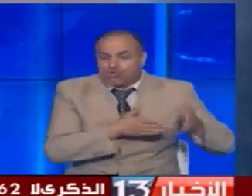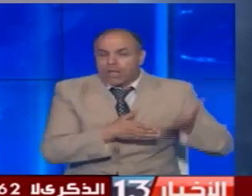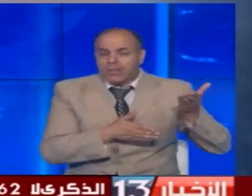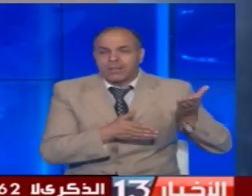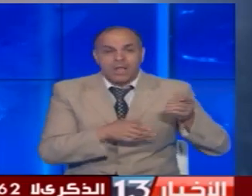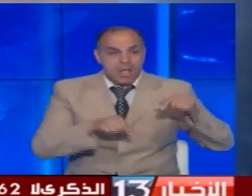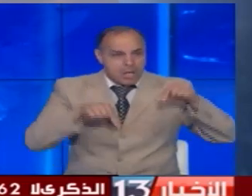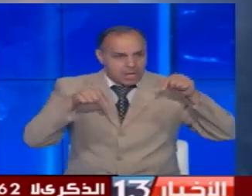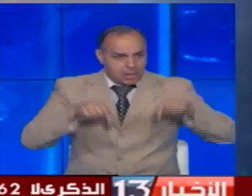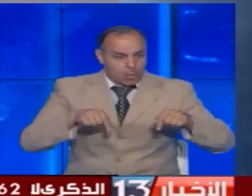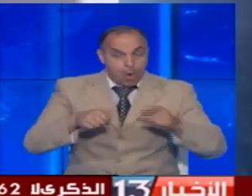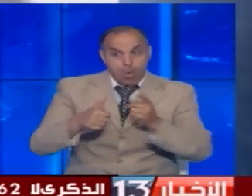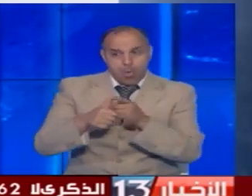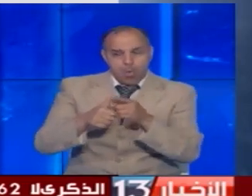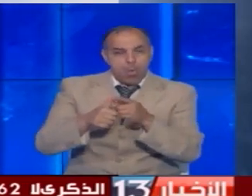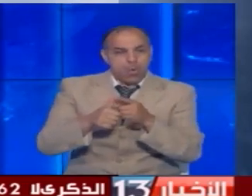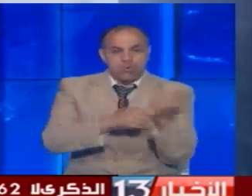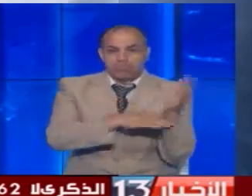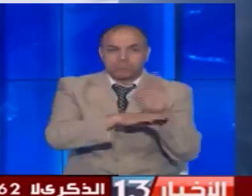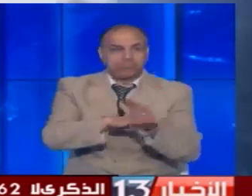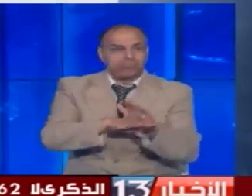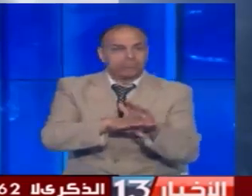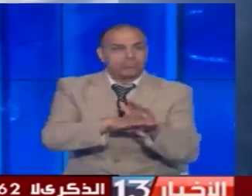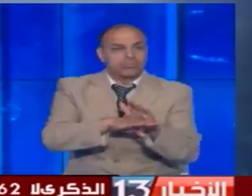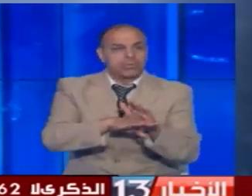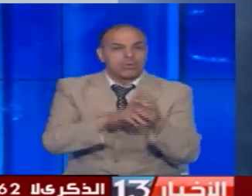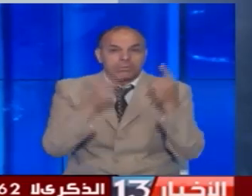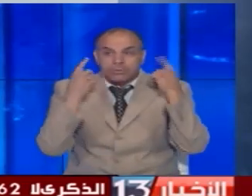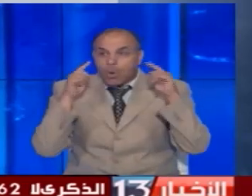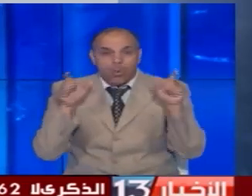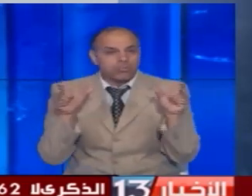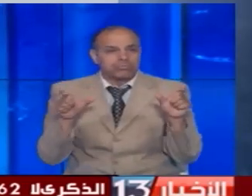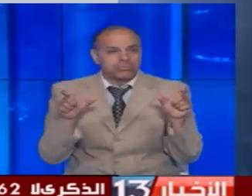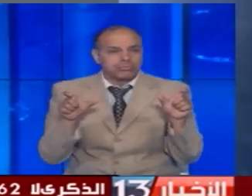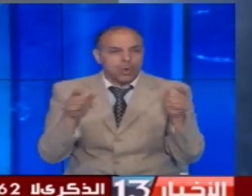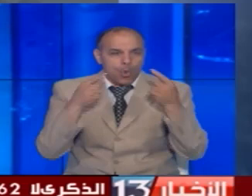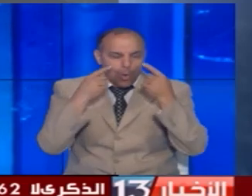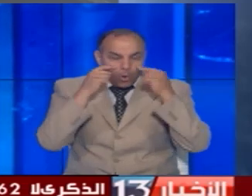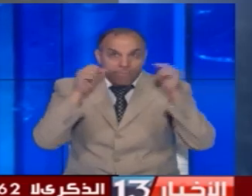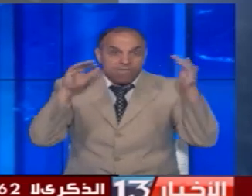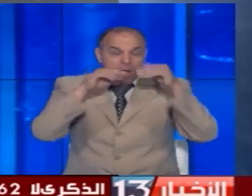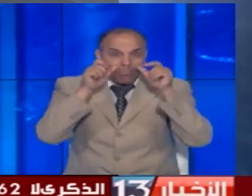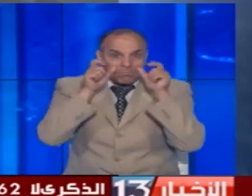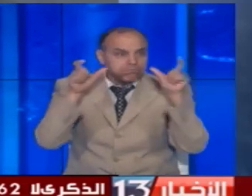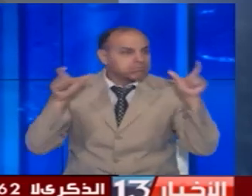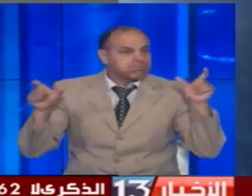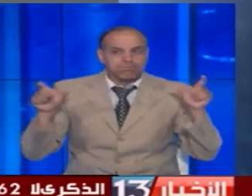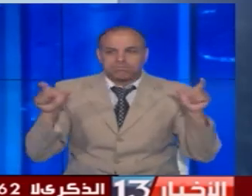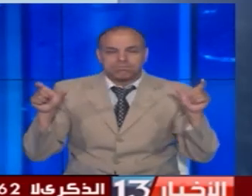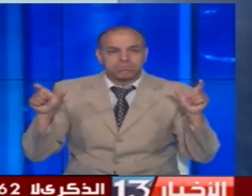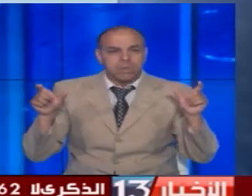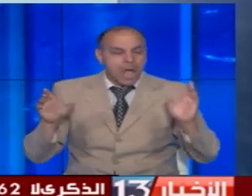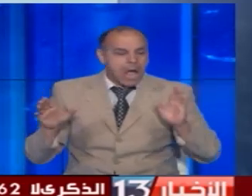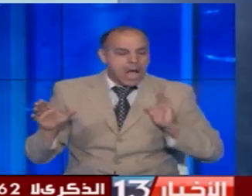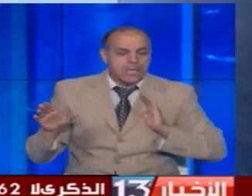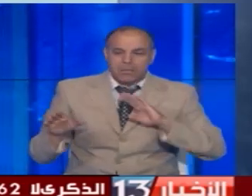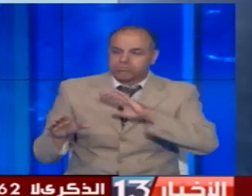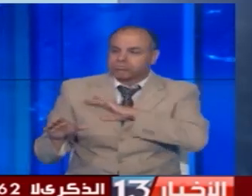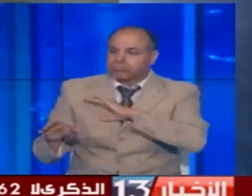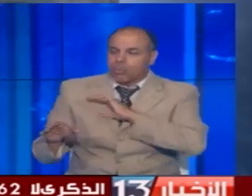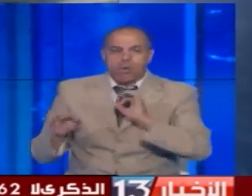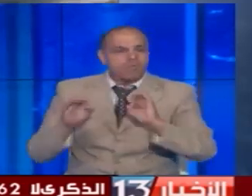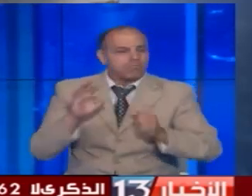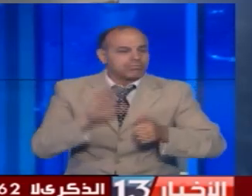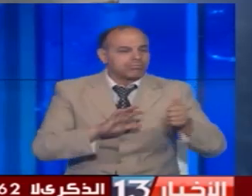وهو الآن في طليعة من يحمي ثغورنا وصدورنا عيونا ساهرة، سيما وأن الجيش يتحمل بكل